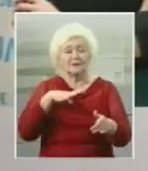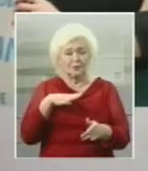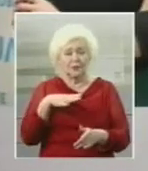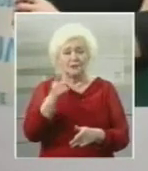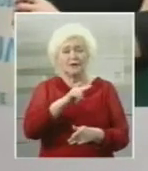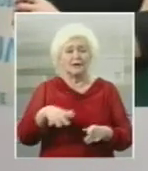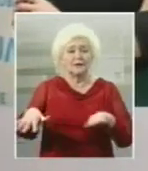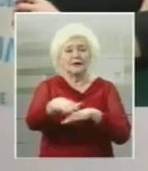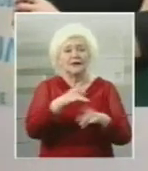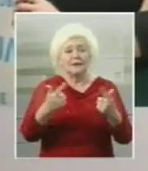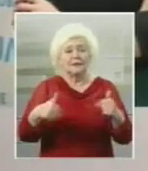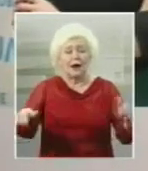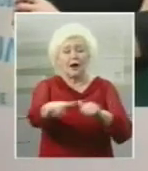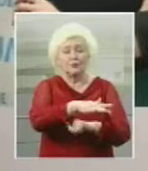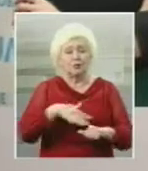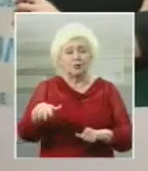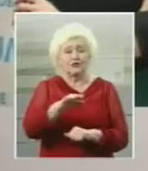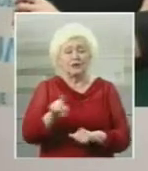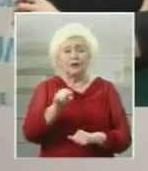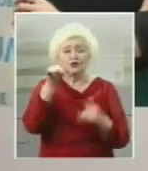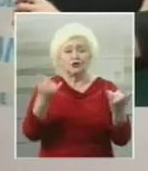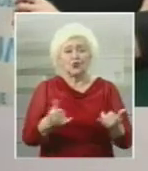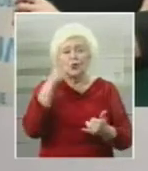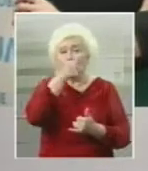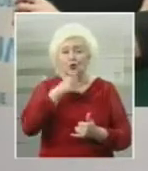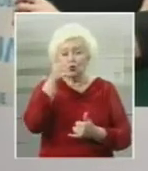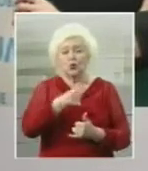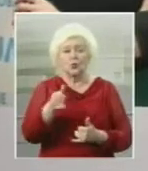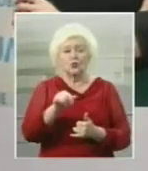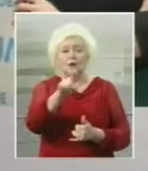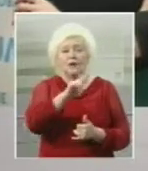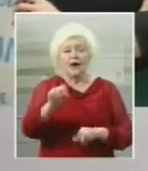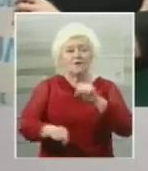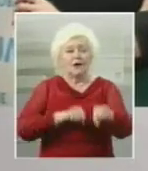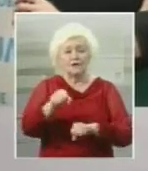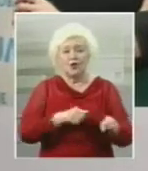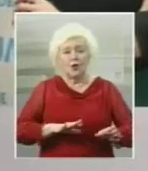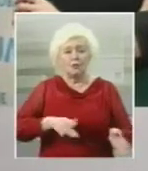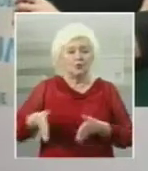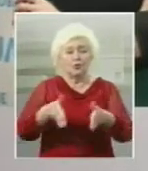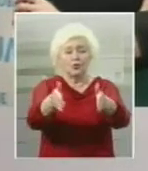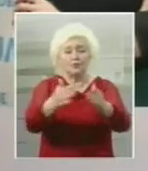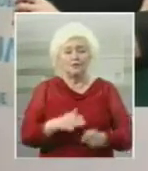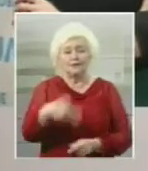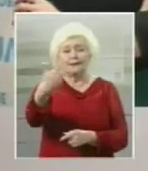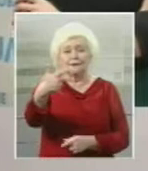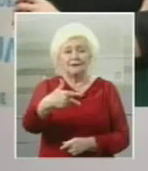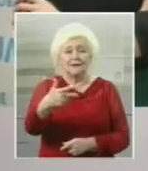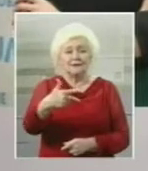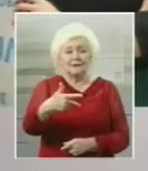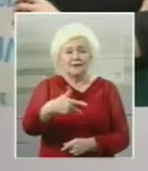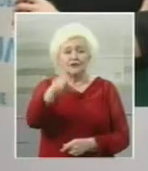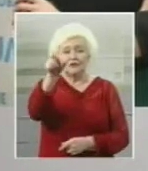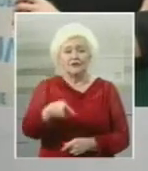Білозерській площі у Шуменському мікрорайоні. Цього року участь в акції «Тихий велопробіг» беруть до 30 херсонців.